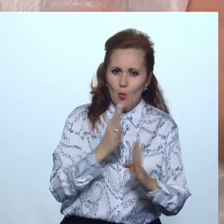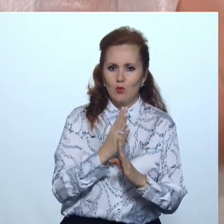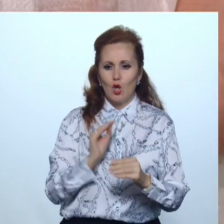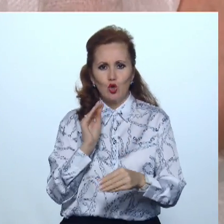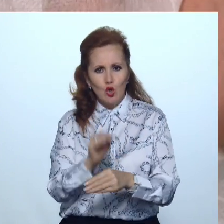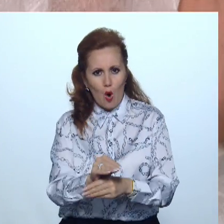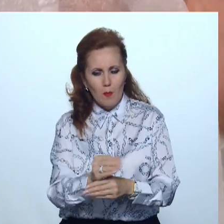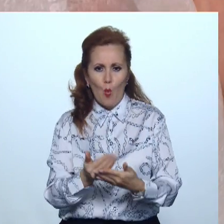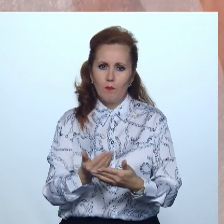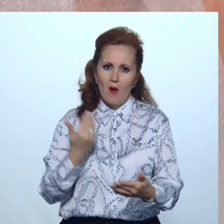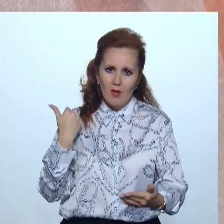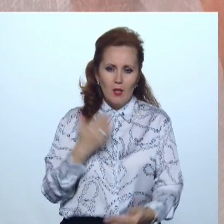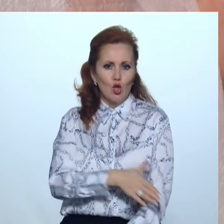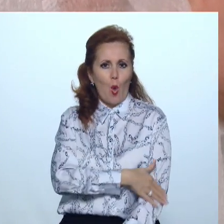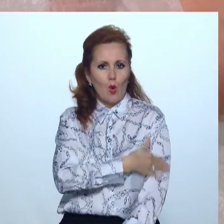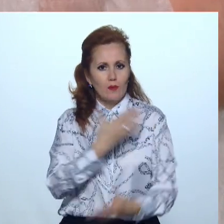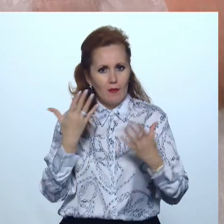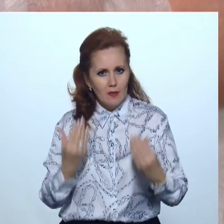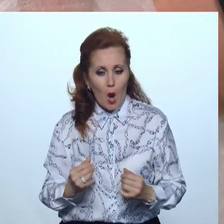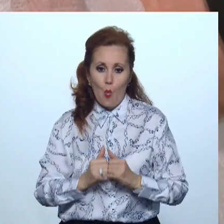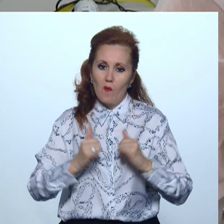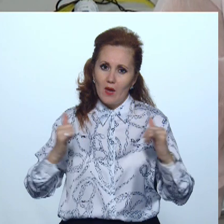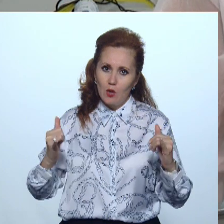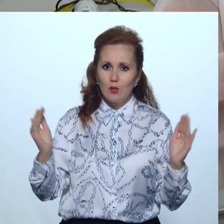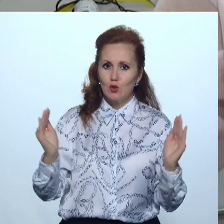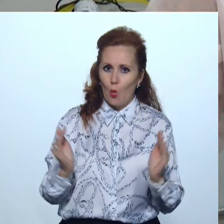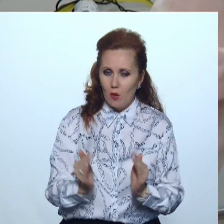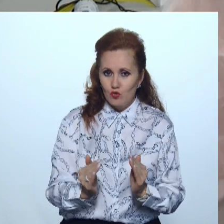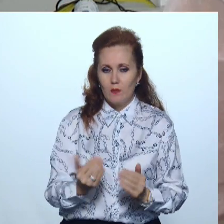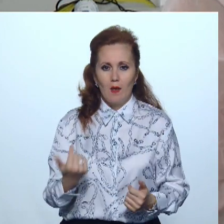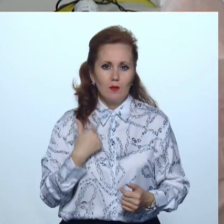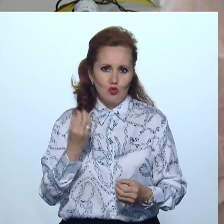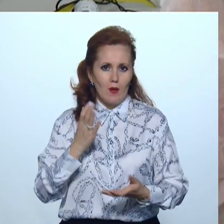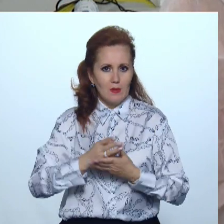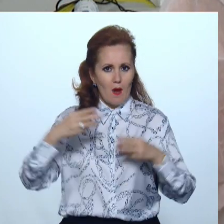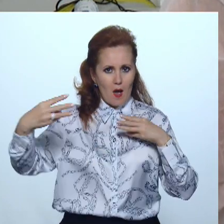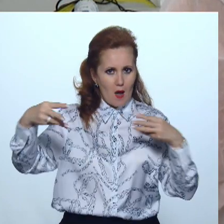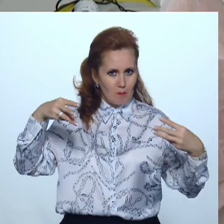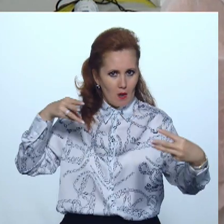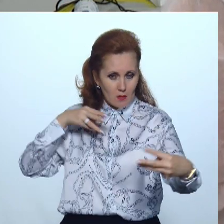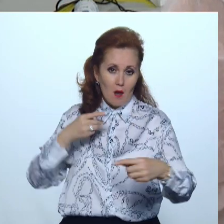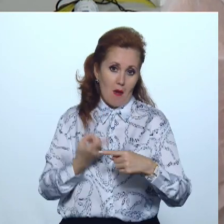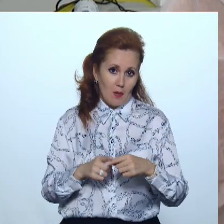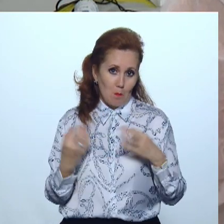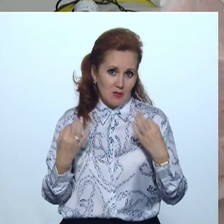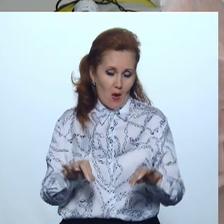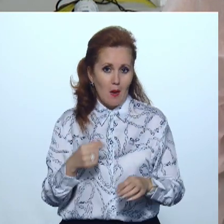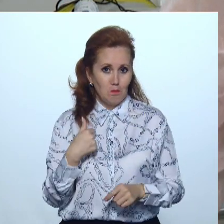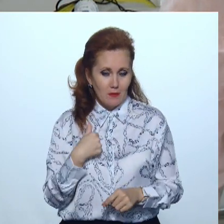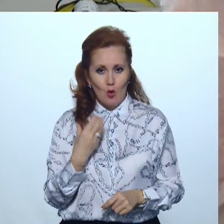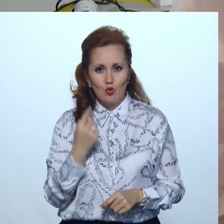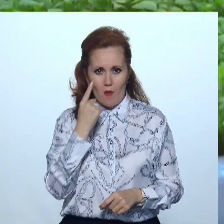убавлять, долготу дня увеличивать, сокращать, если мне это нужно. Также у меня установлены камеры, и это позволяет мне